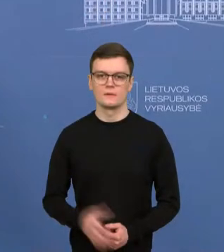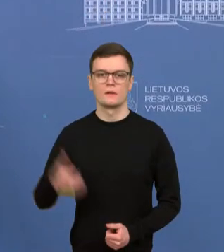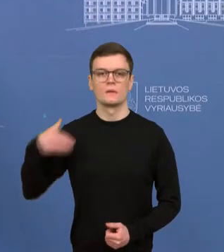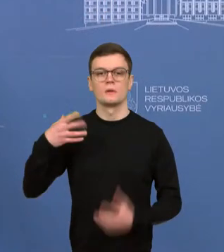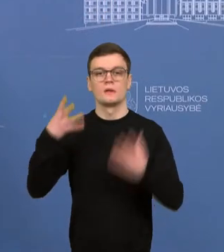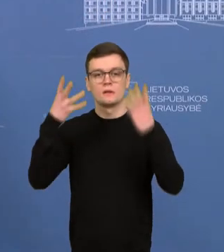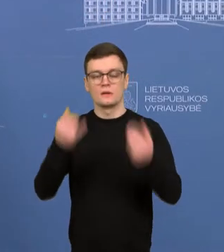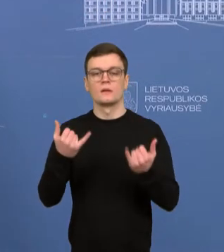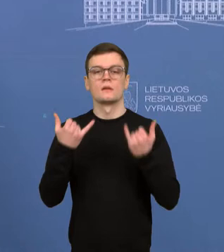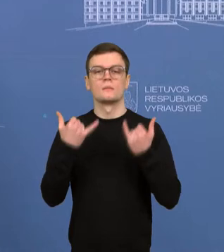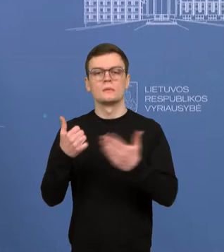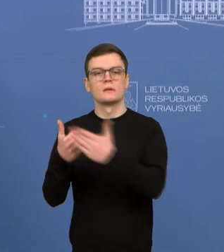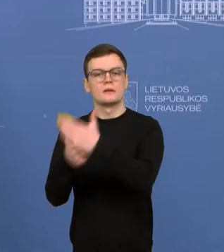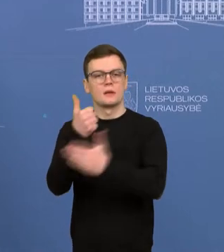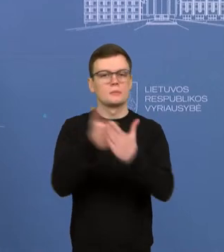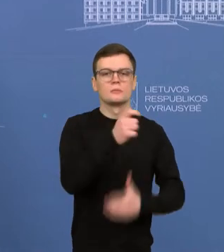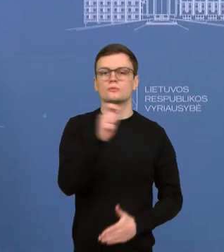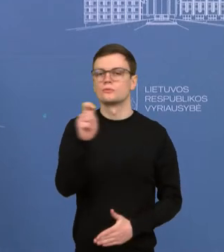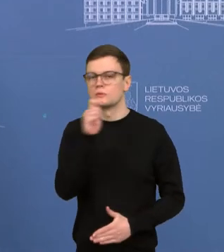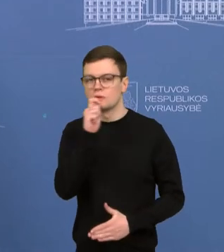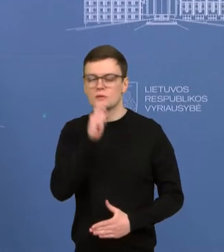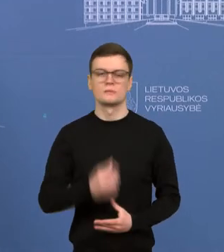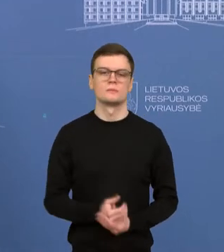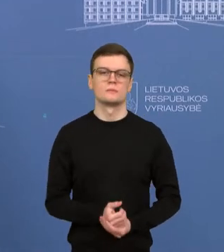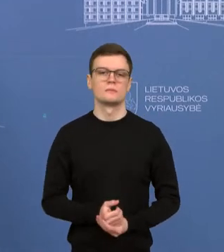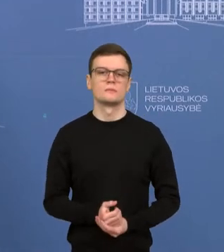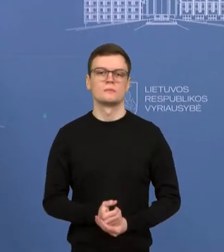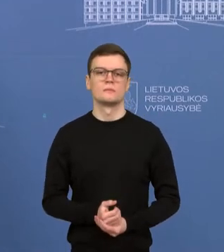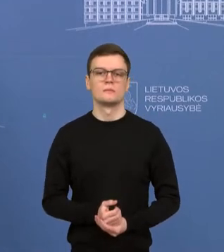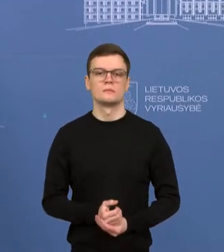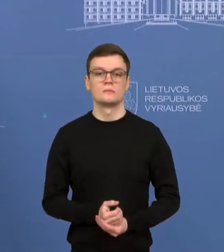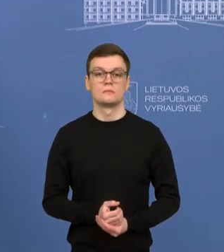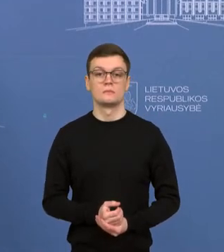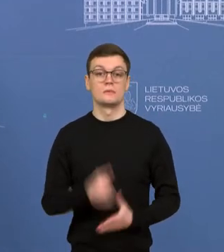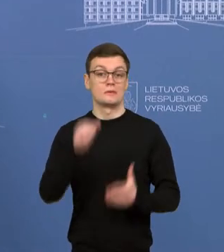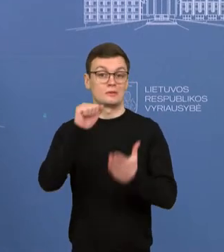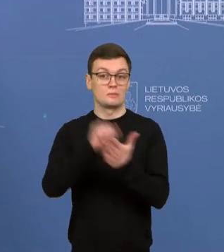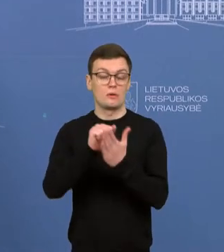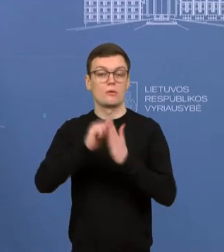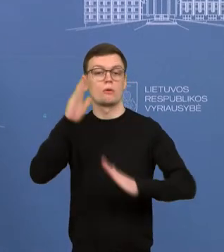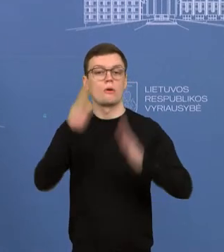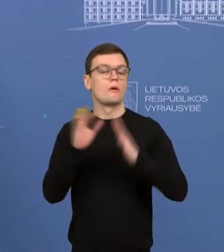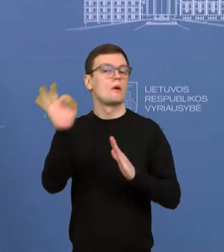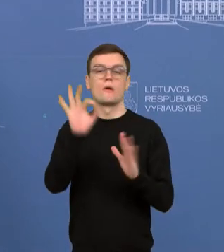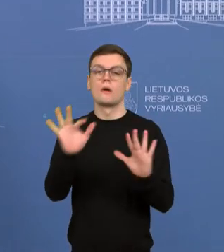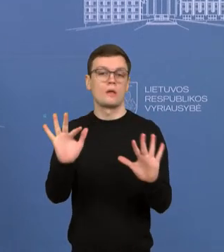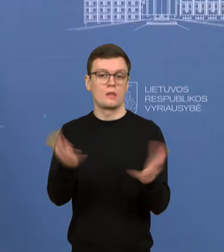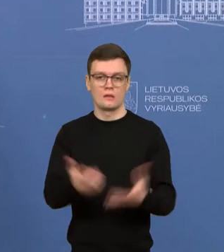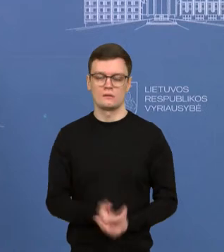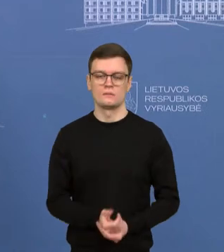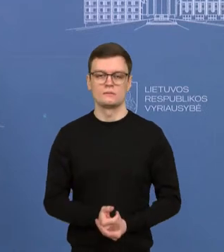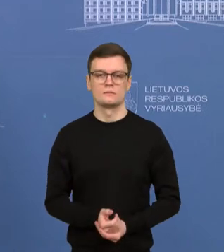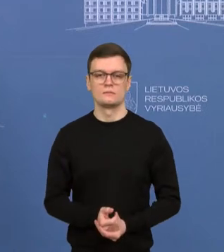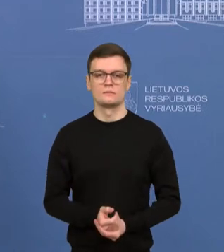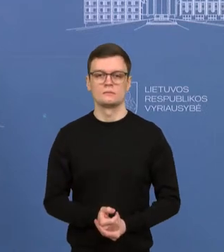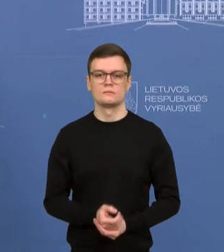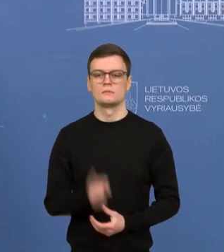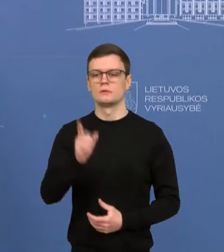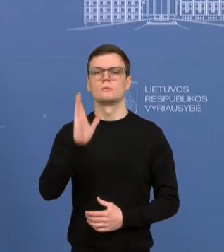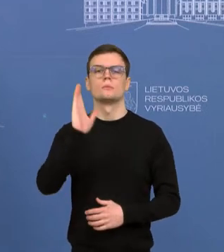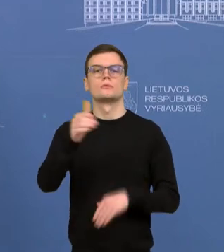Labadiena, gerbiami žiniasklaidos atstovai. Spaudos konferencija apie tai, kaip bus